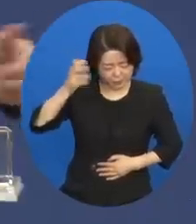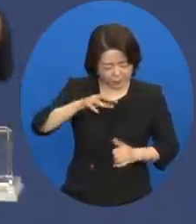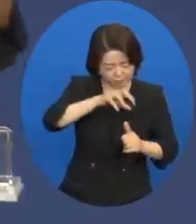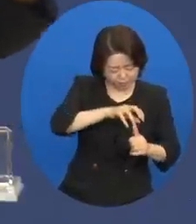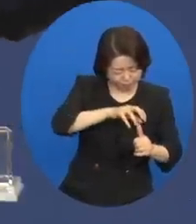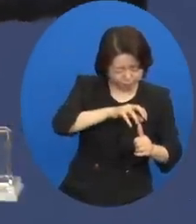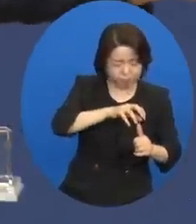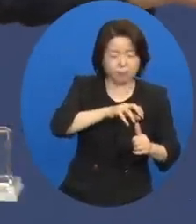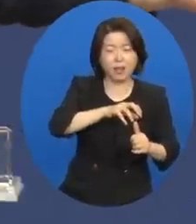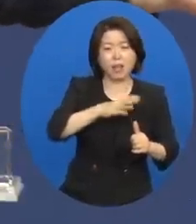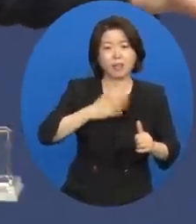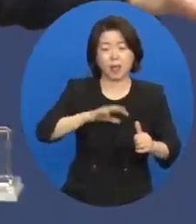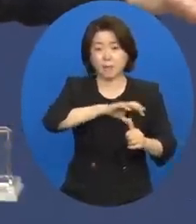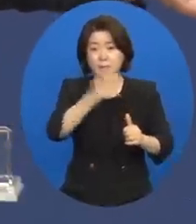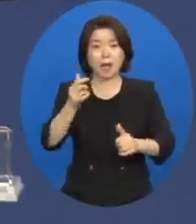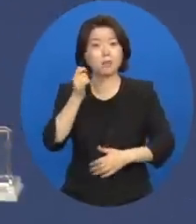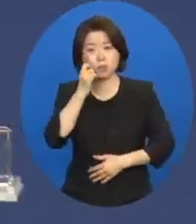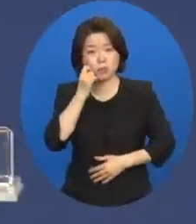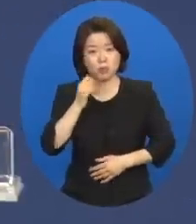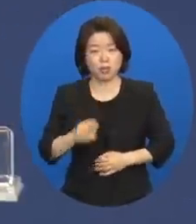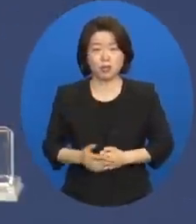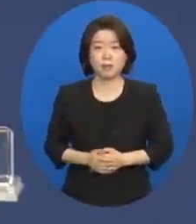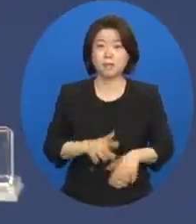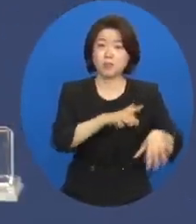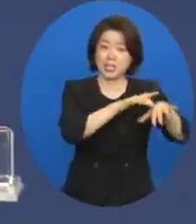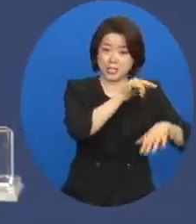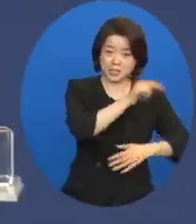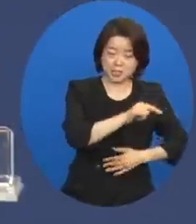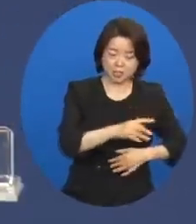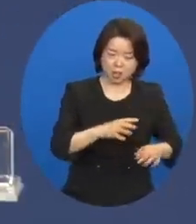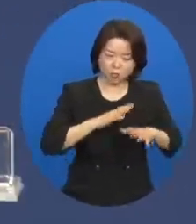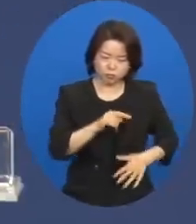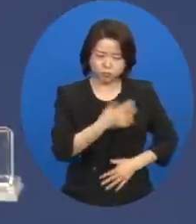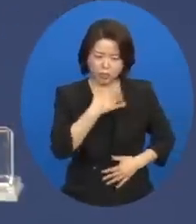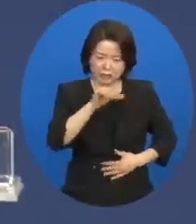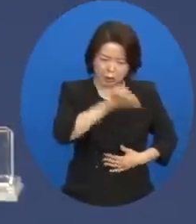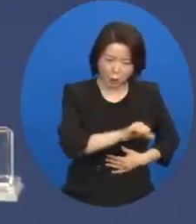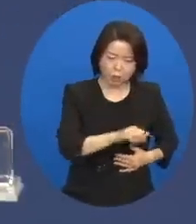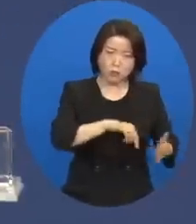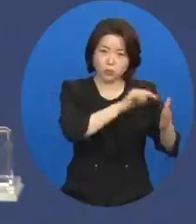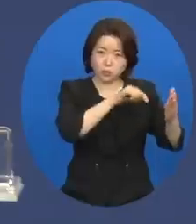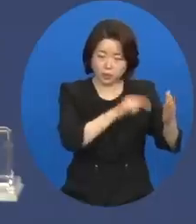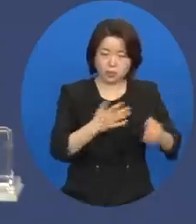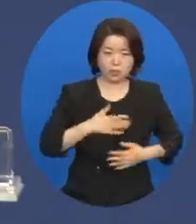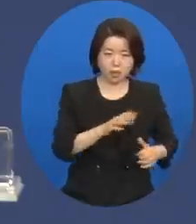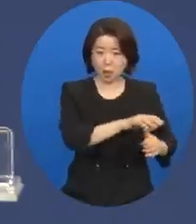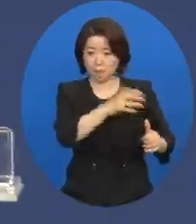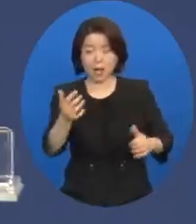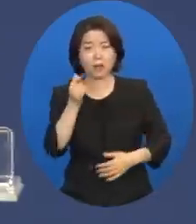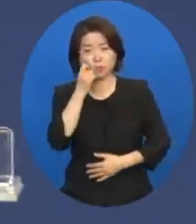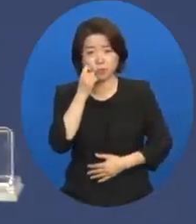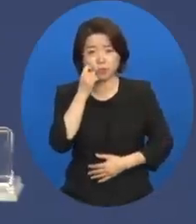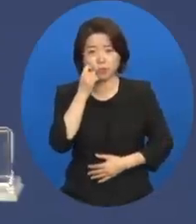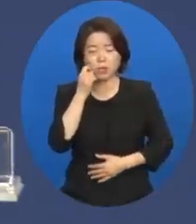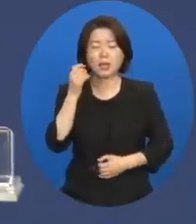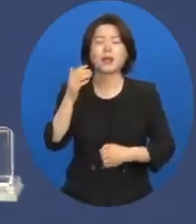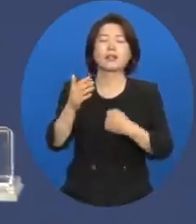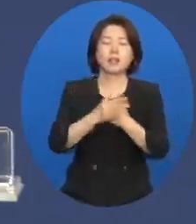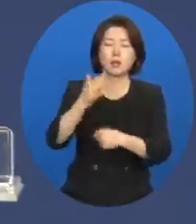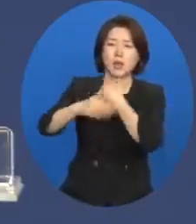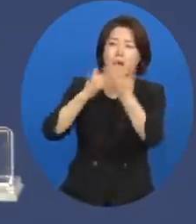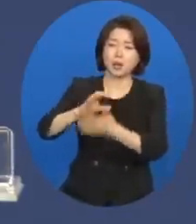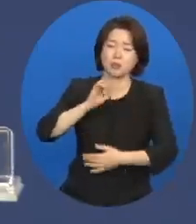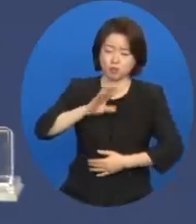묶임에서 나를 해방해 줄 수가 없고, 사단의 그 무서운 저주에서 우리를 벗어날 수가 없기에 하나님이